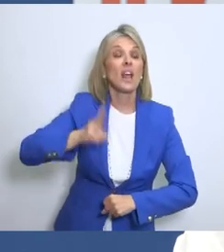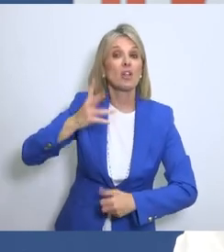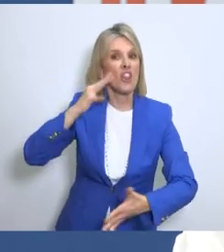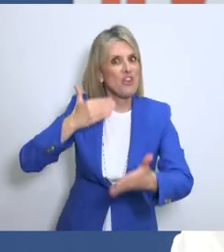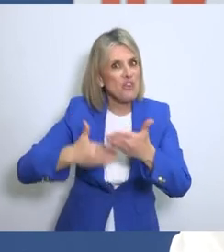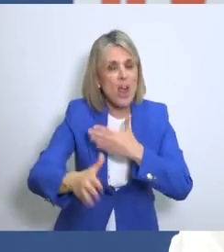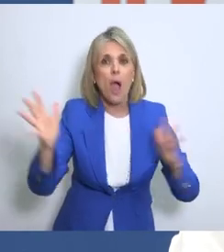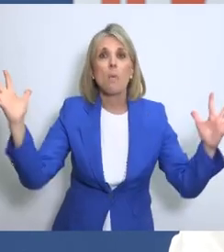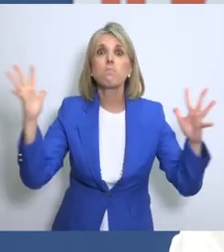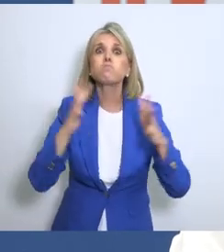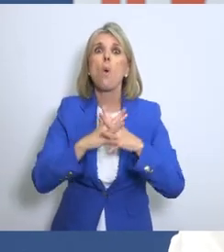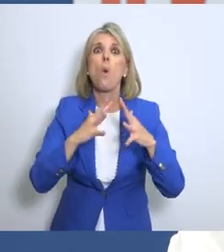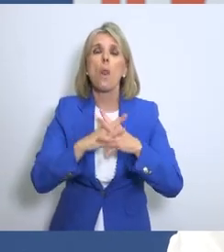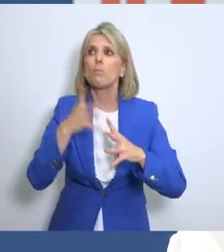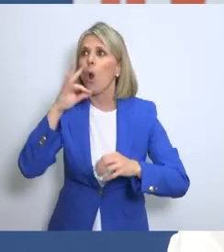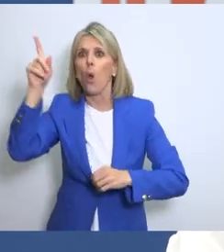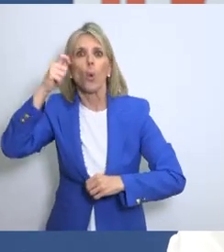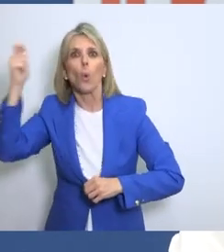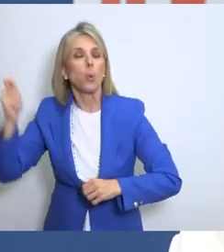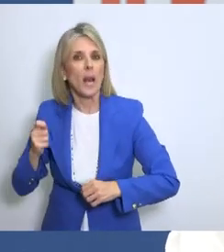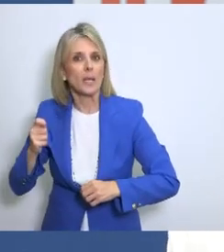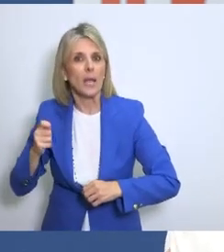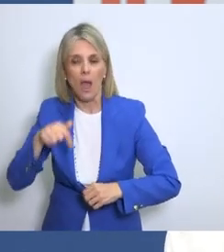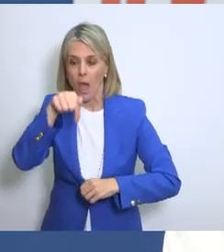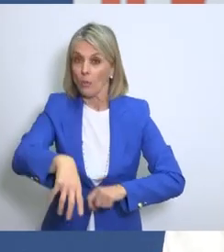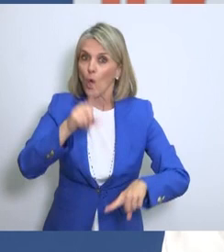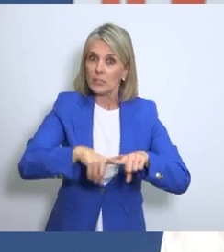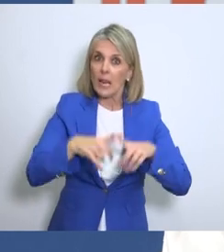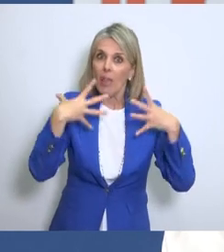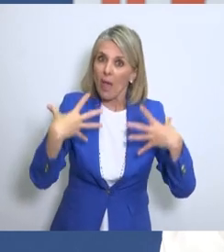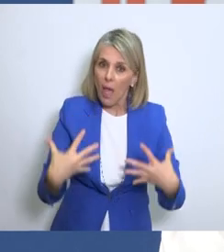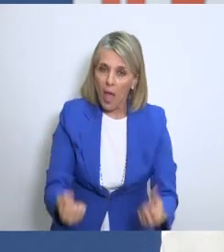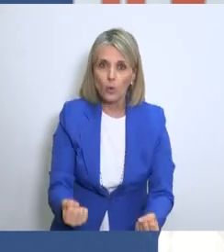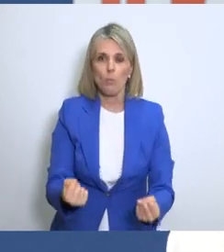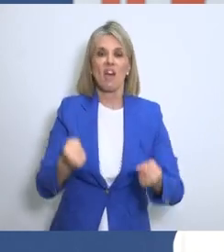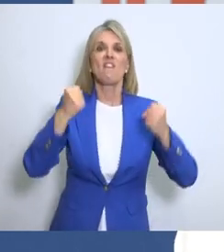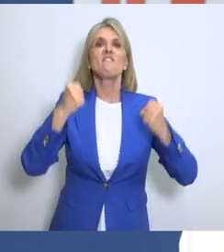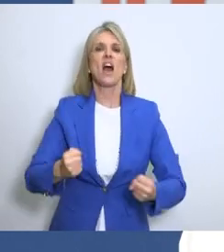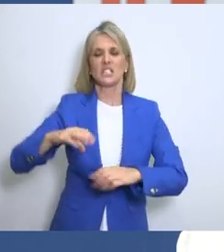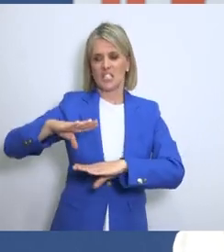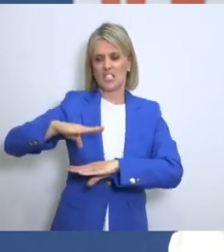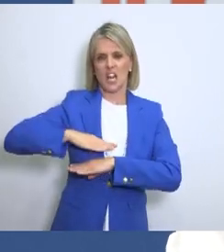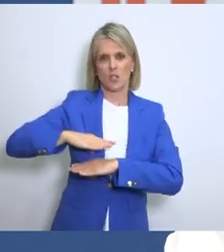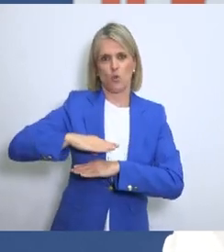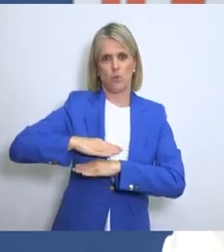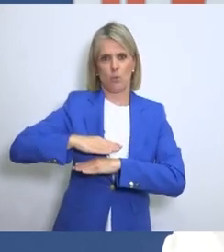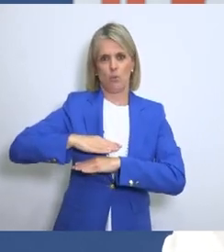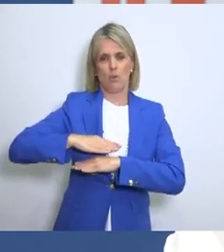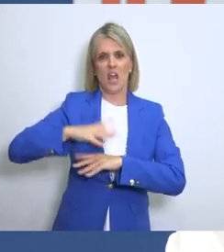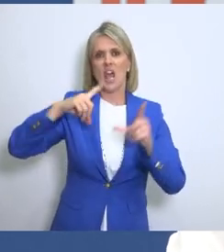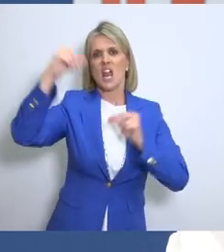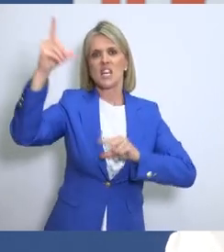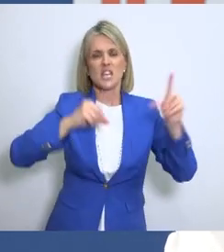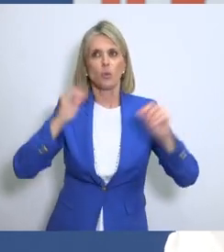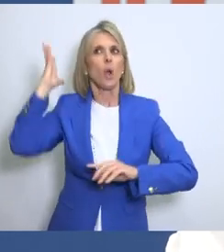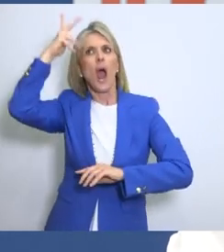ότι με τις βάσεις του ΝΑΤΟ, δίνοντας τα αεροδρόμια, τα λιμάνια, όπως της Αλεξανδρούπολης και